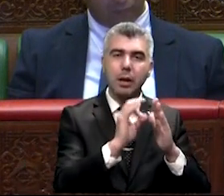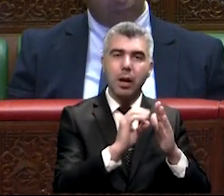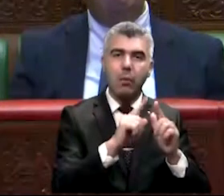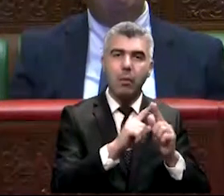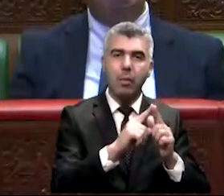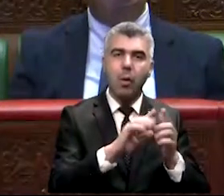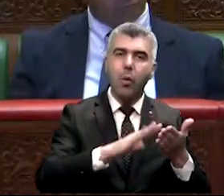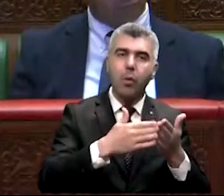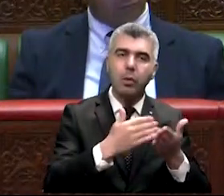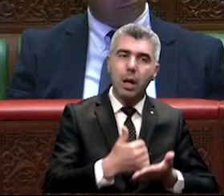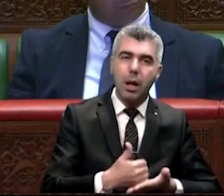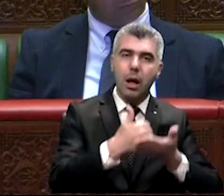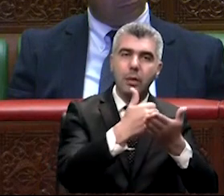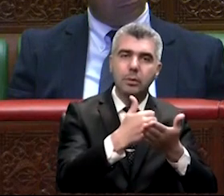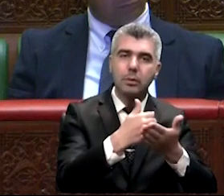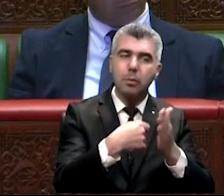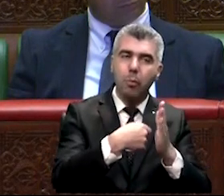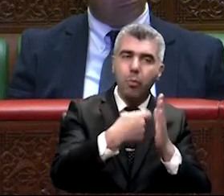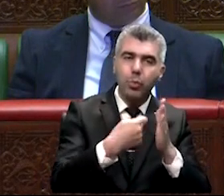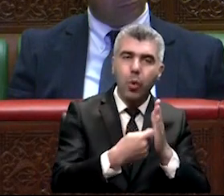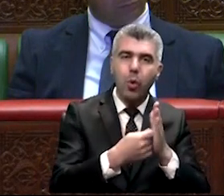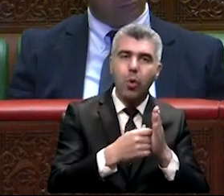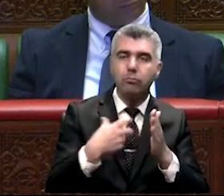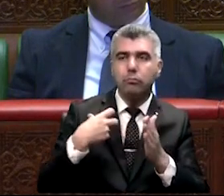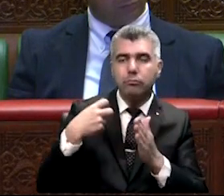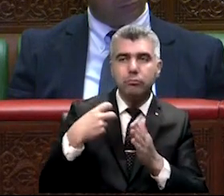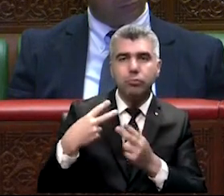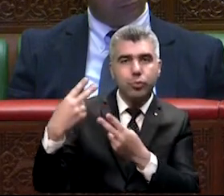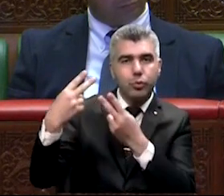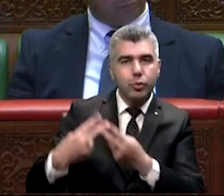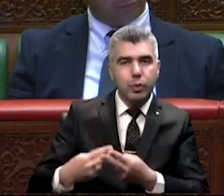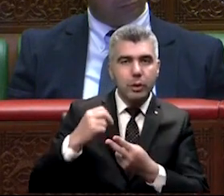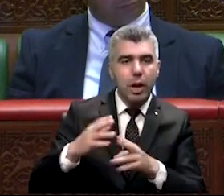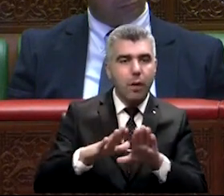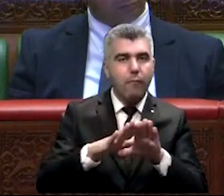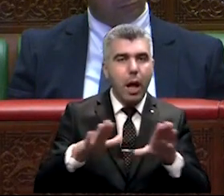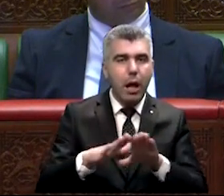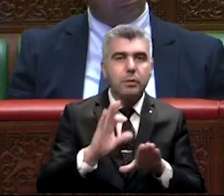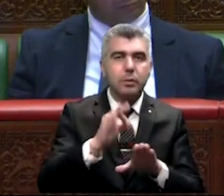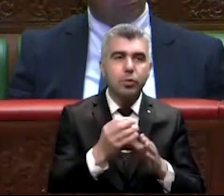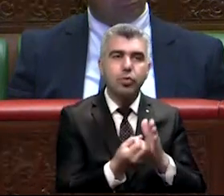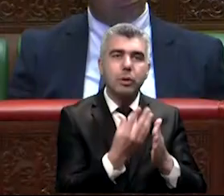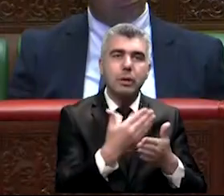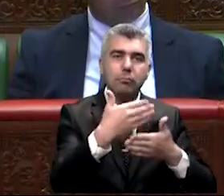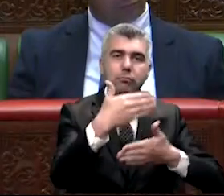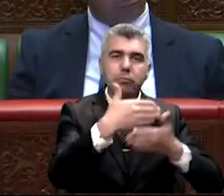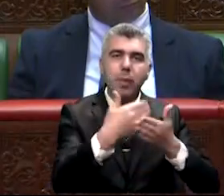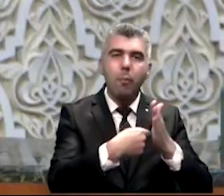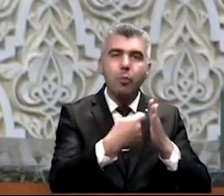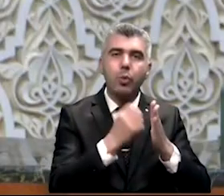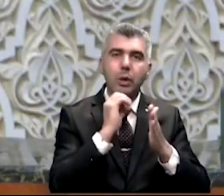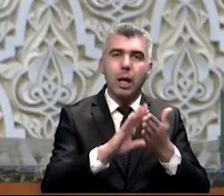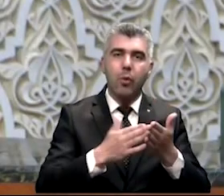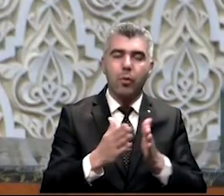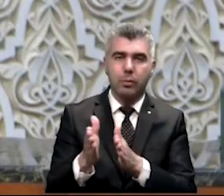خدمه الاقتصاد الوطني من خلال تمكين المستثمرين في هذه الاراضي بغرض احداث شاريع استثماريه